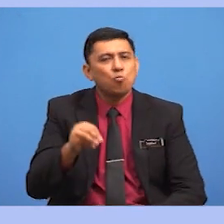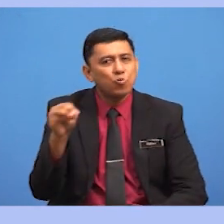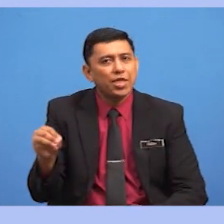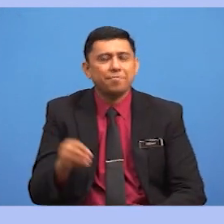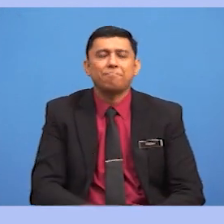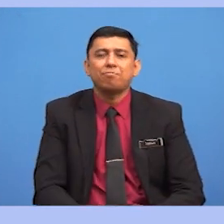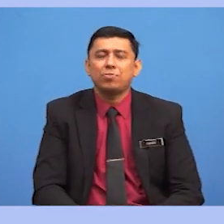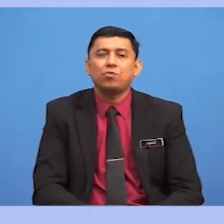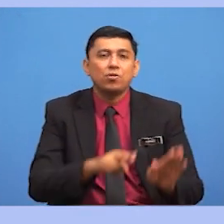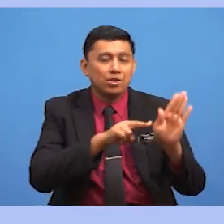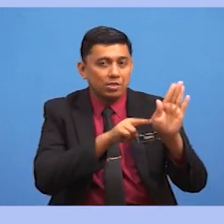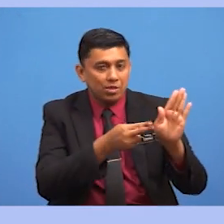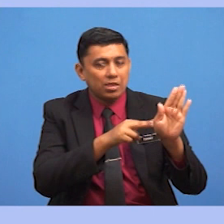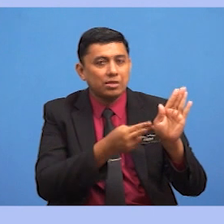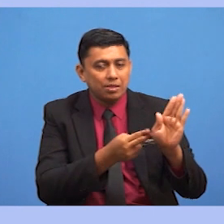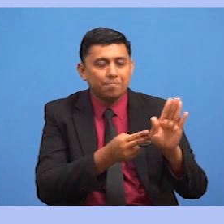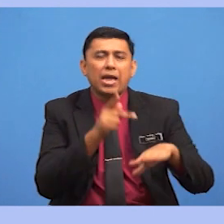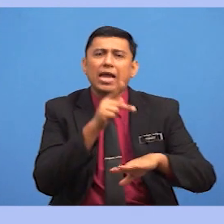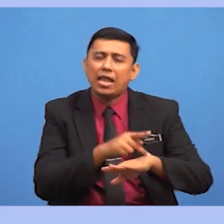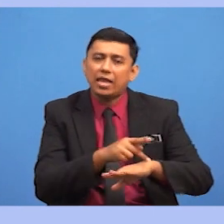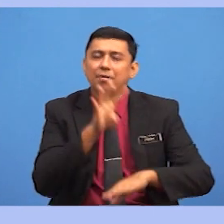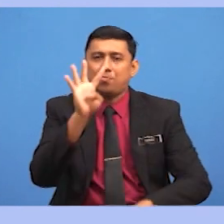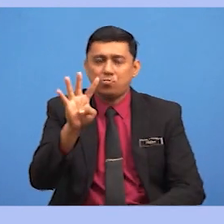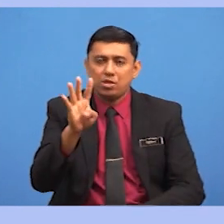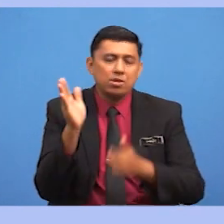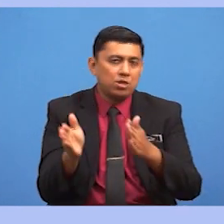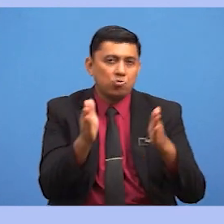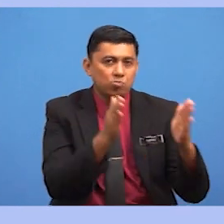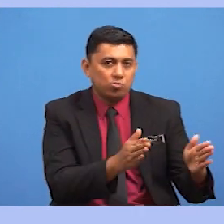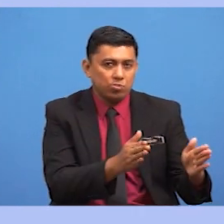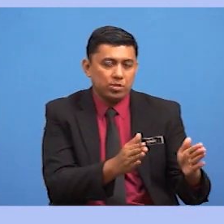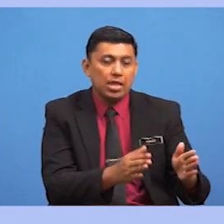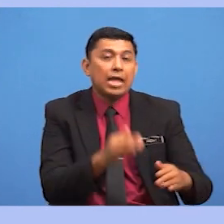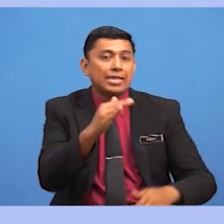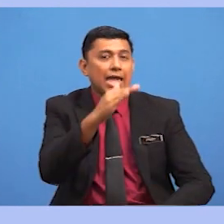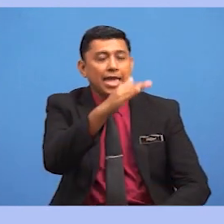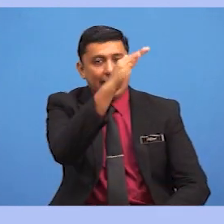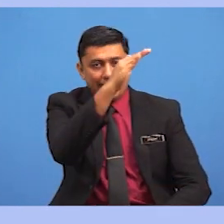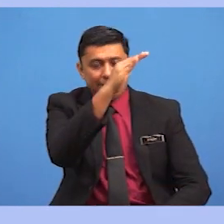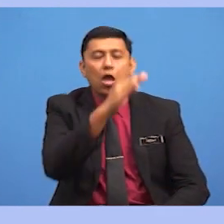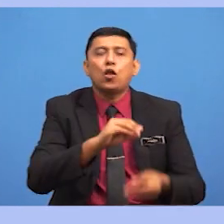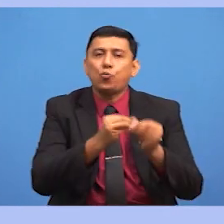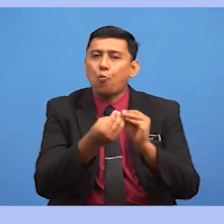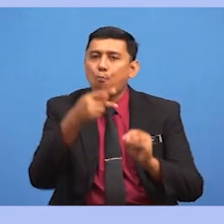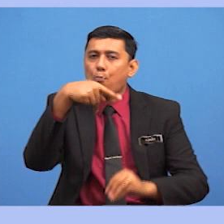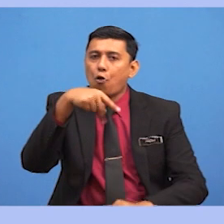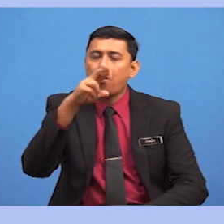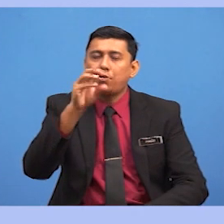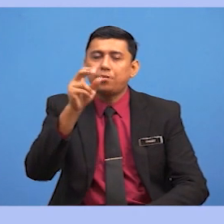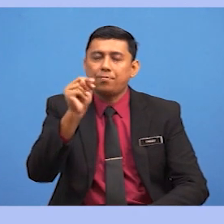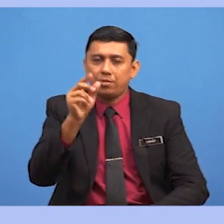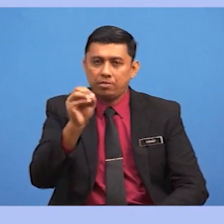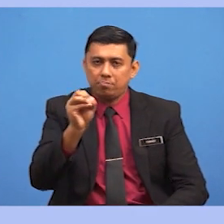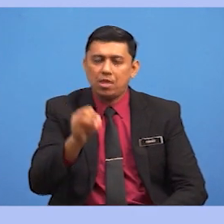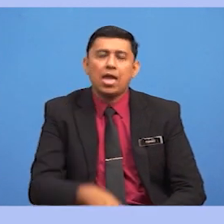murid-murid. Unsur-unsur pada kala keempat disusun mengikut tertib menaik nombor proton. Bermula dengan